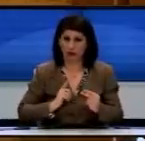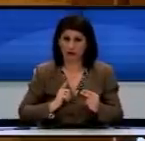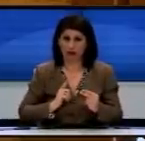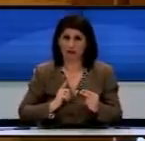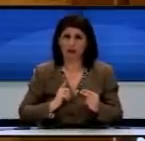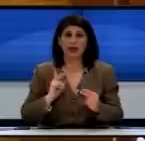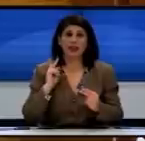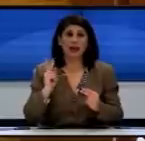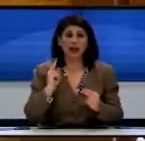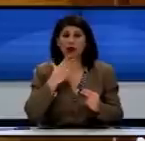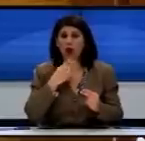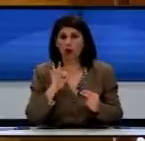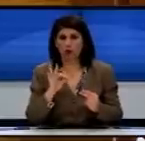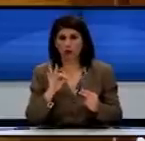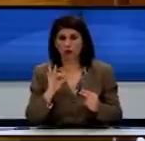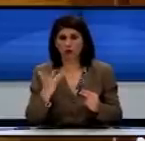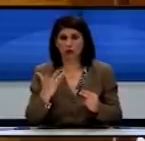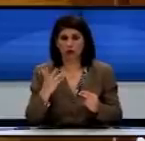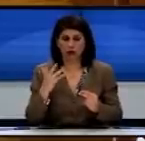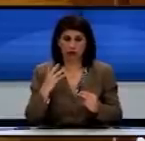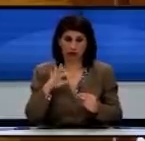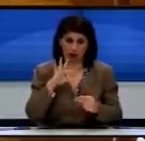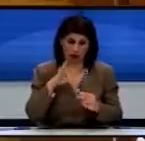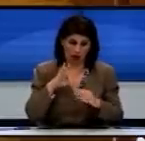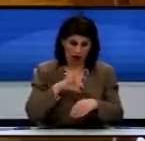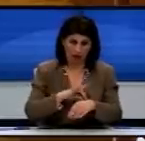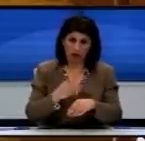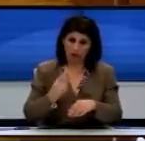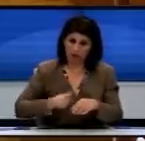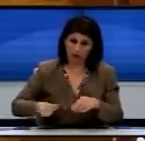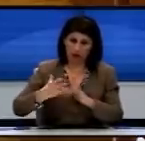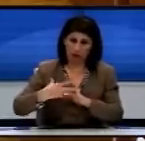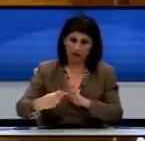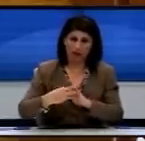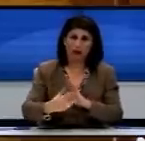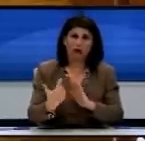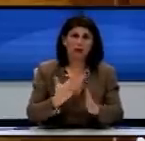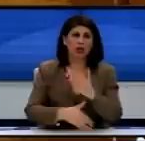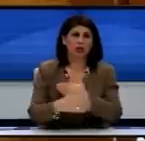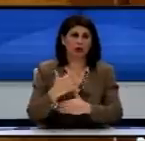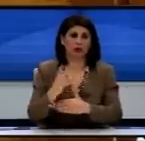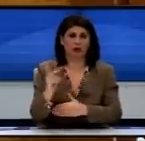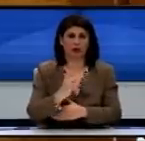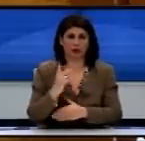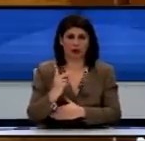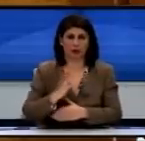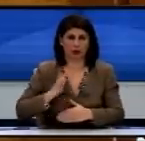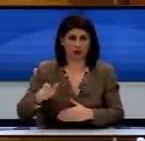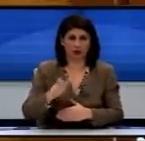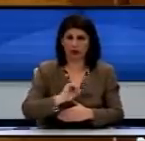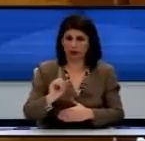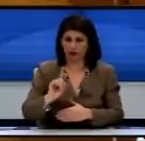περιμέναμε, για δύο λόγους. Διότι ο ιός είναι πιο μεταδοτικός και διότι ναι, υπήρχε κούραση στην κοινωνία και οι πολίτες